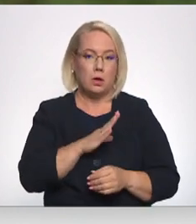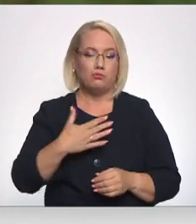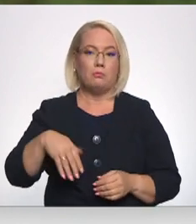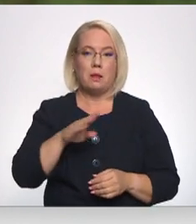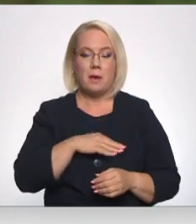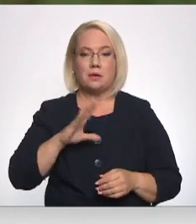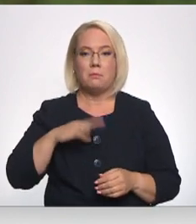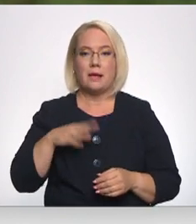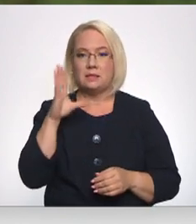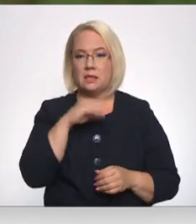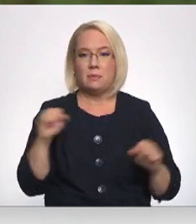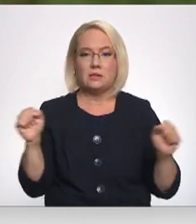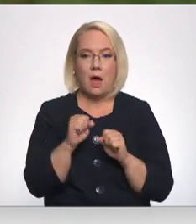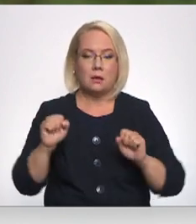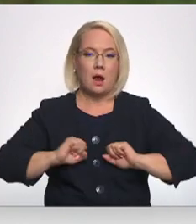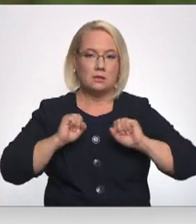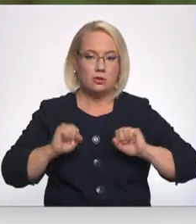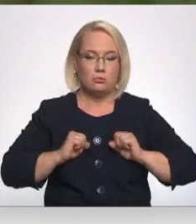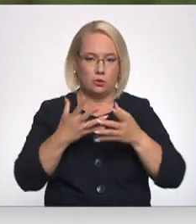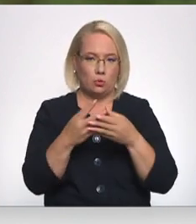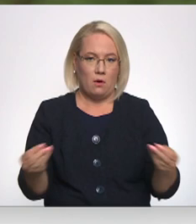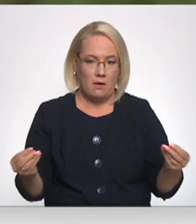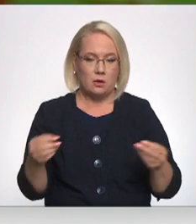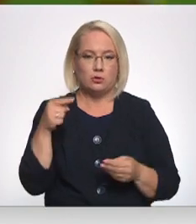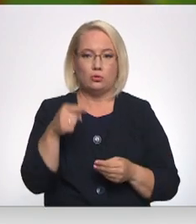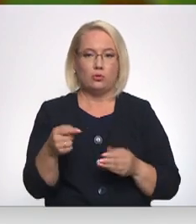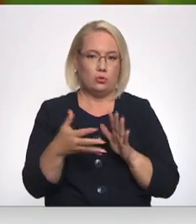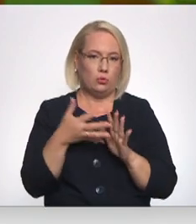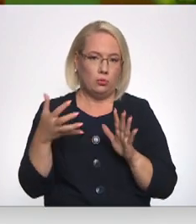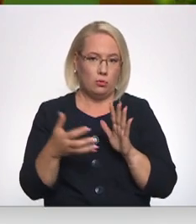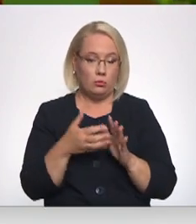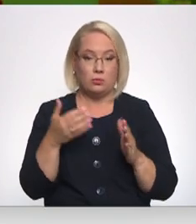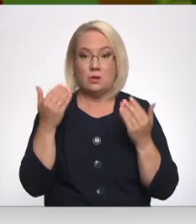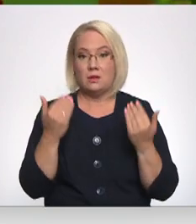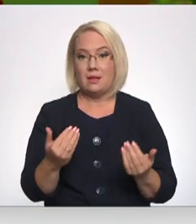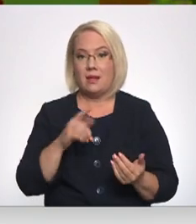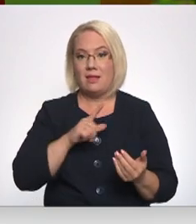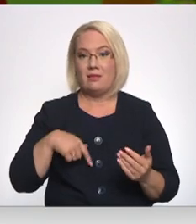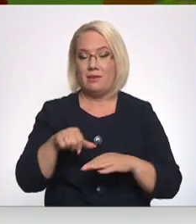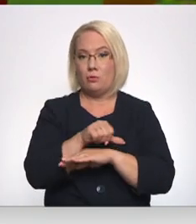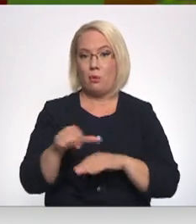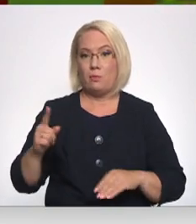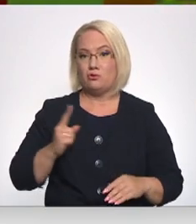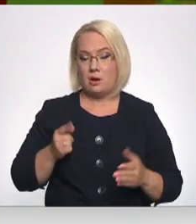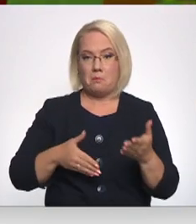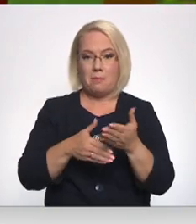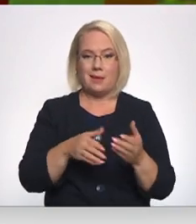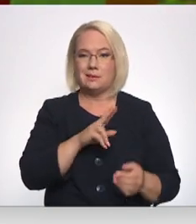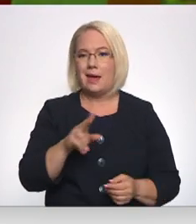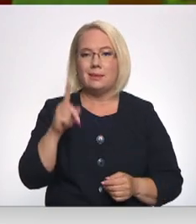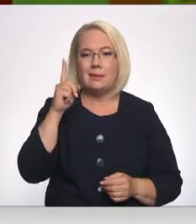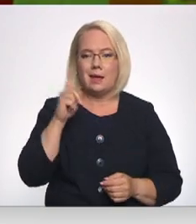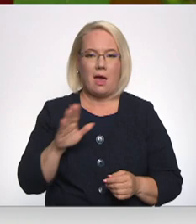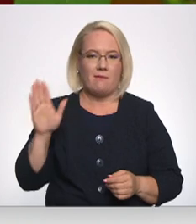atrāk cenšamies novērst šos trūkumus. Šobrīd Latvijas robežsardzei palīdz ne tikai valsts